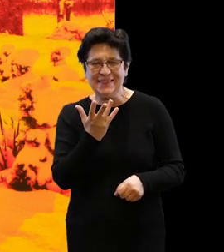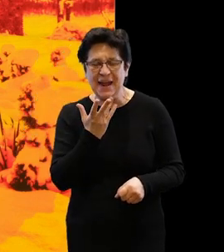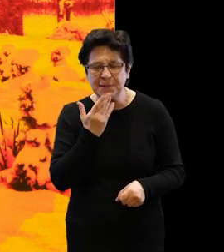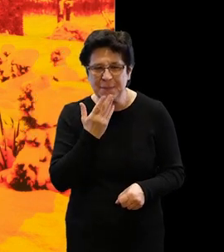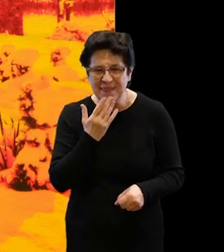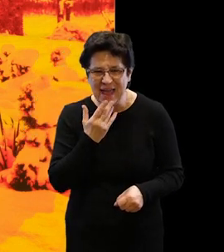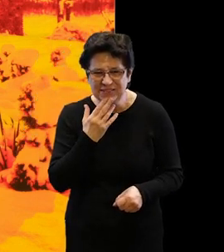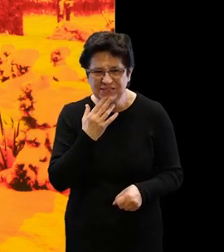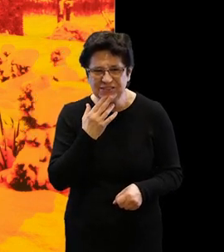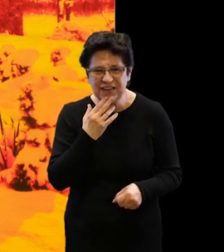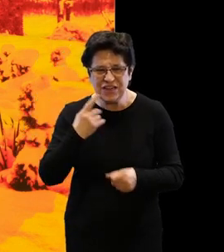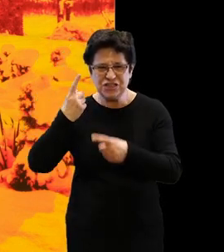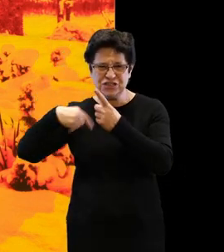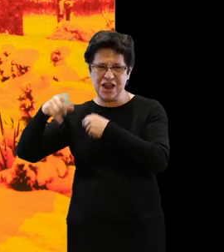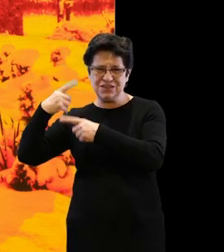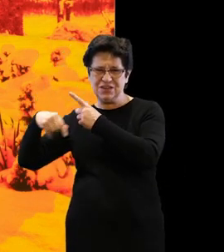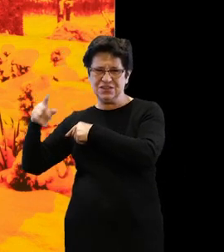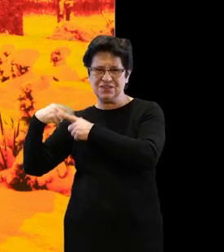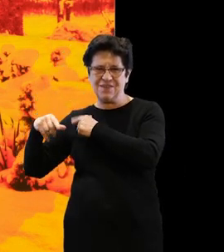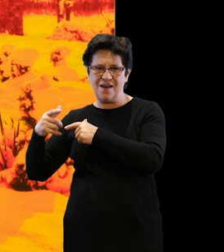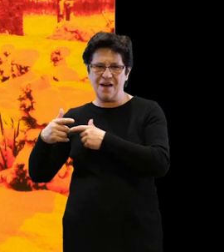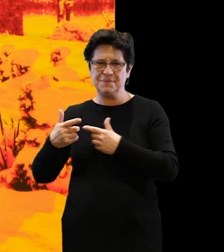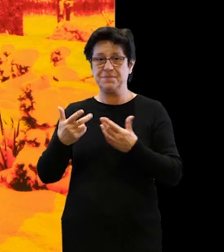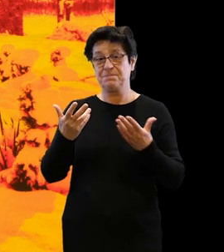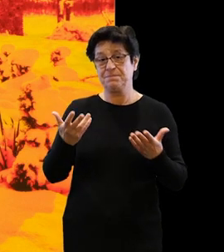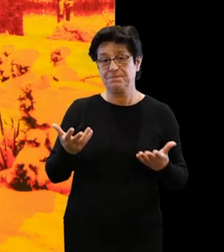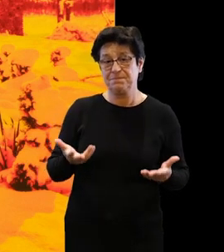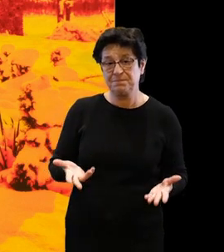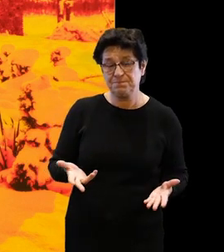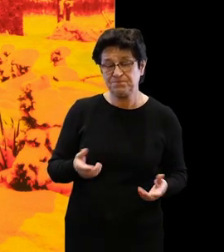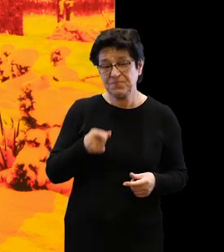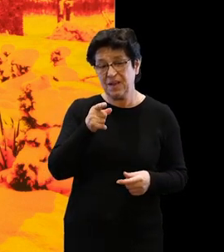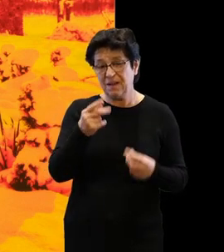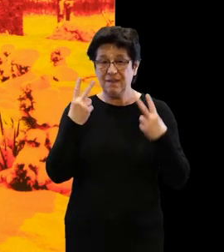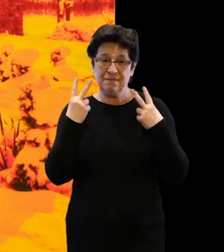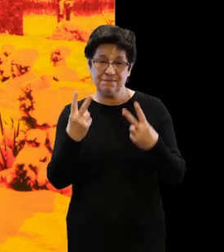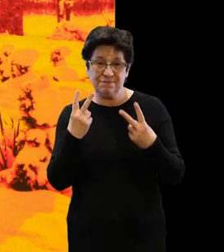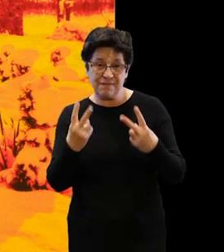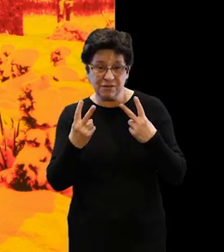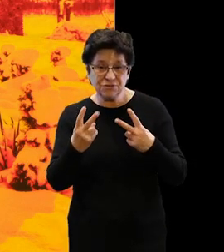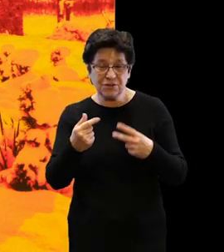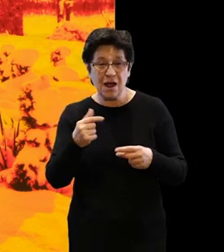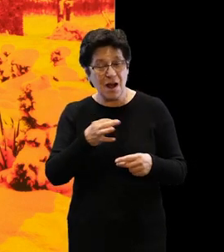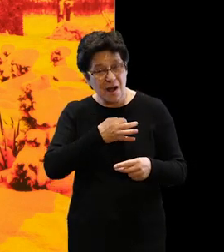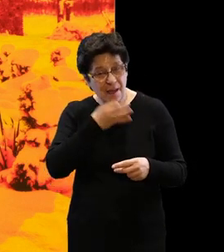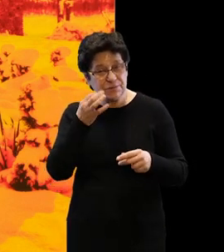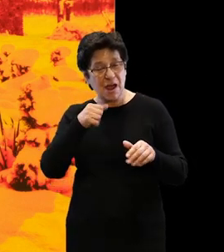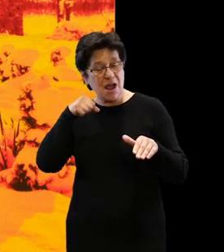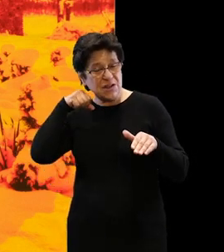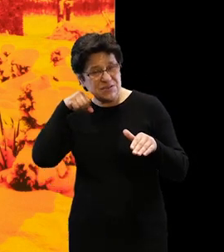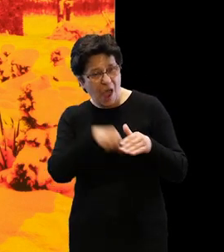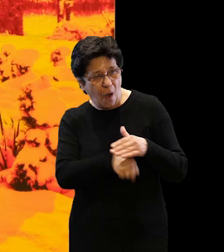zastanawiam No można oczywiście To dziedzictwo interpretować ale po prostu Najważniejsze żeby to dziedzictwo zachować dla